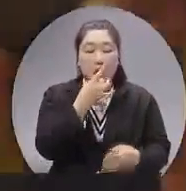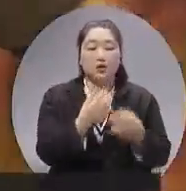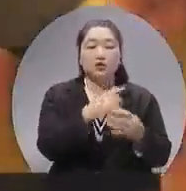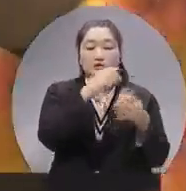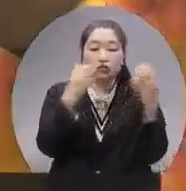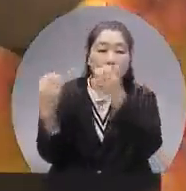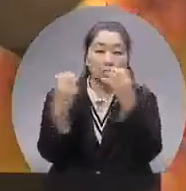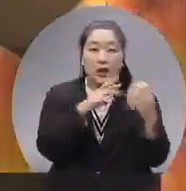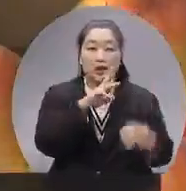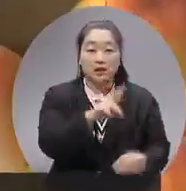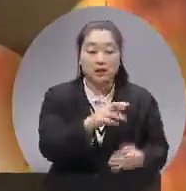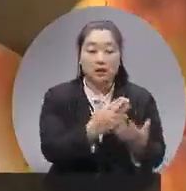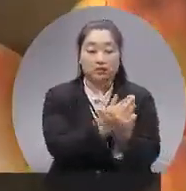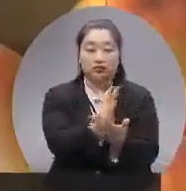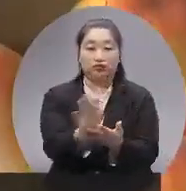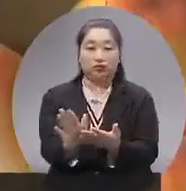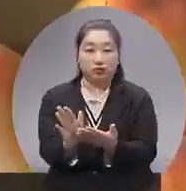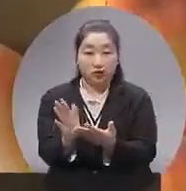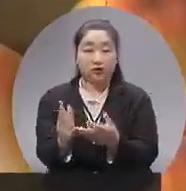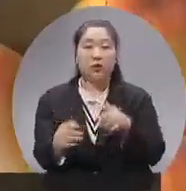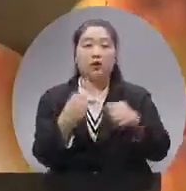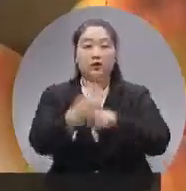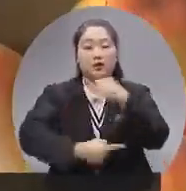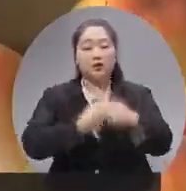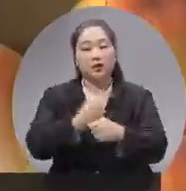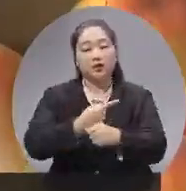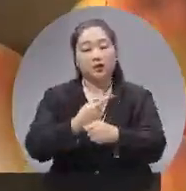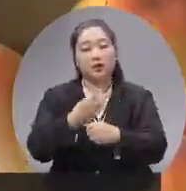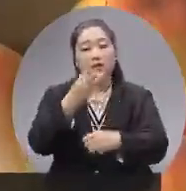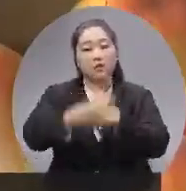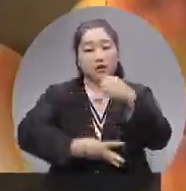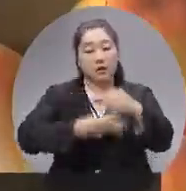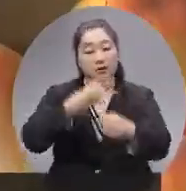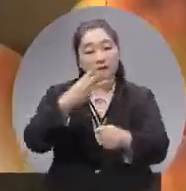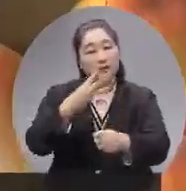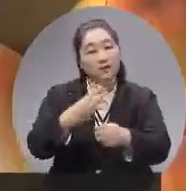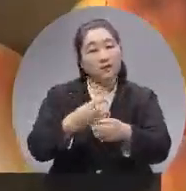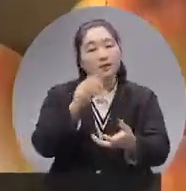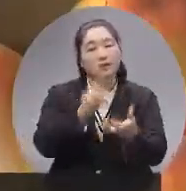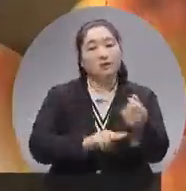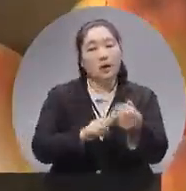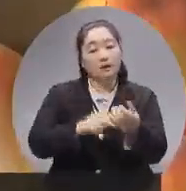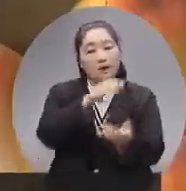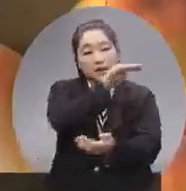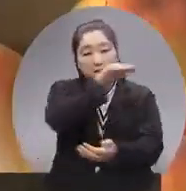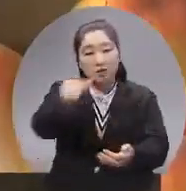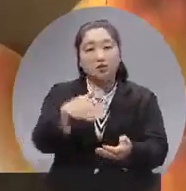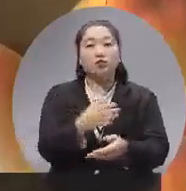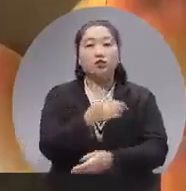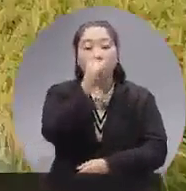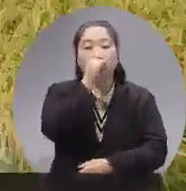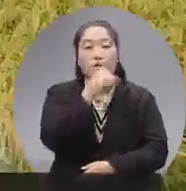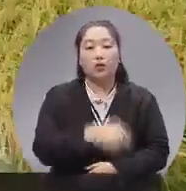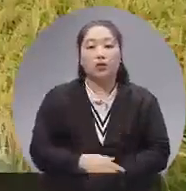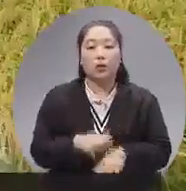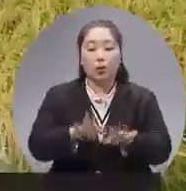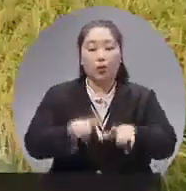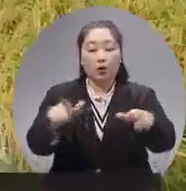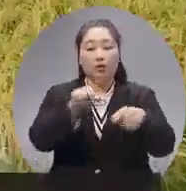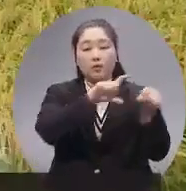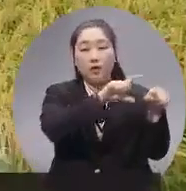인삼 등 6개 품목에 한해 연초마다 최근 3년치 평균 도매 가격으로 지급 기준을 정합니다. 올해는